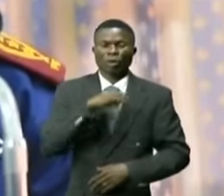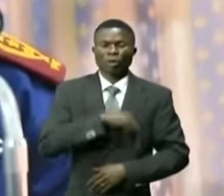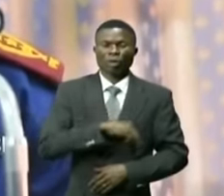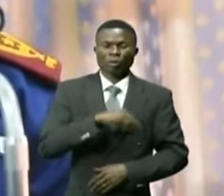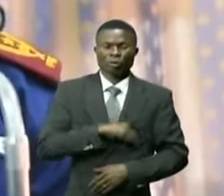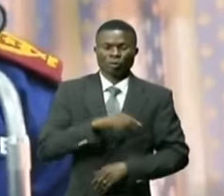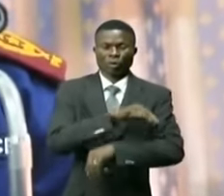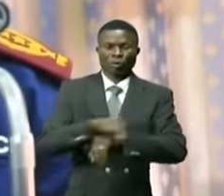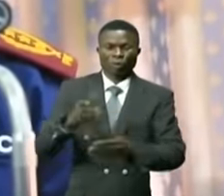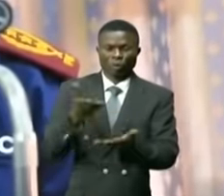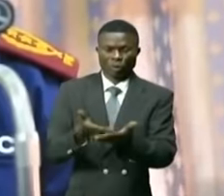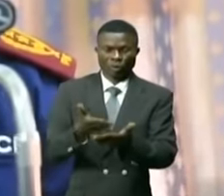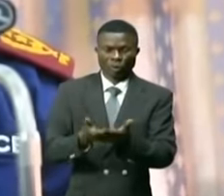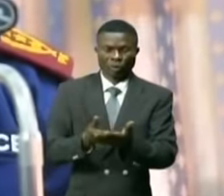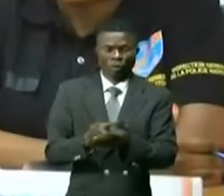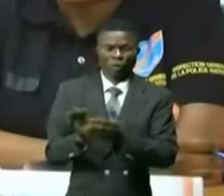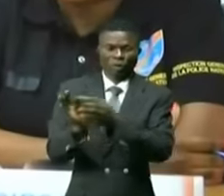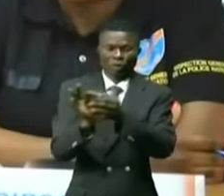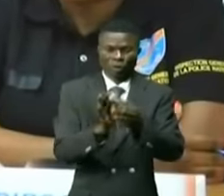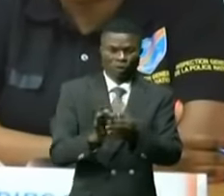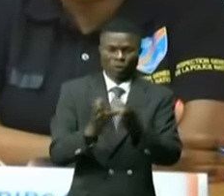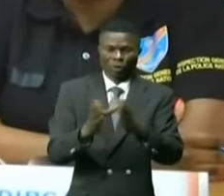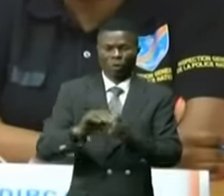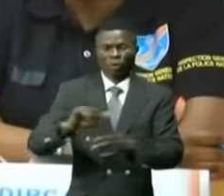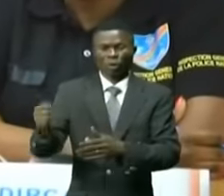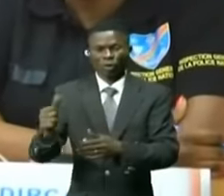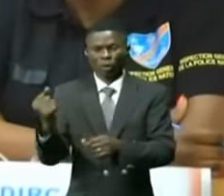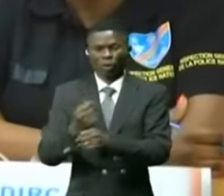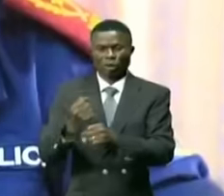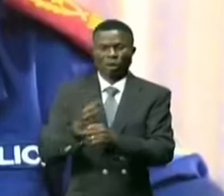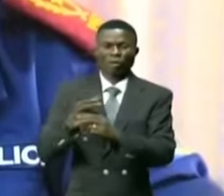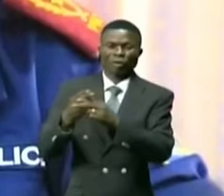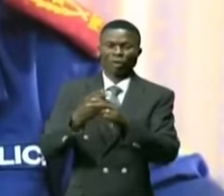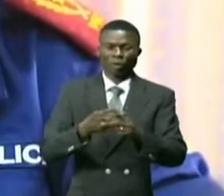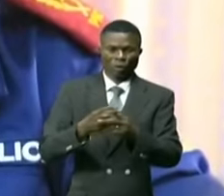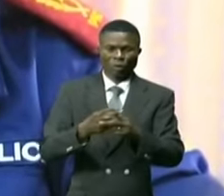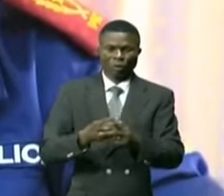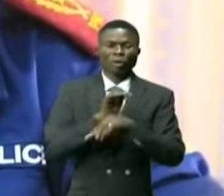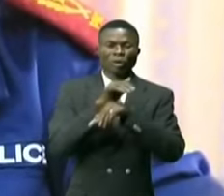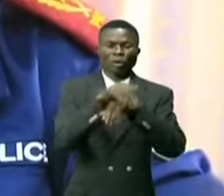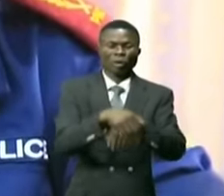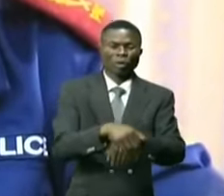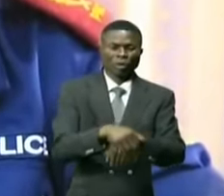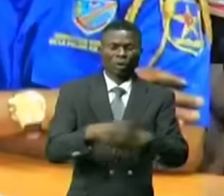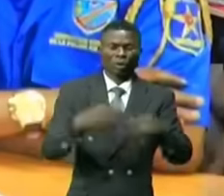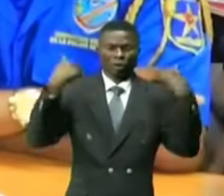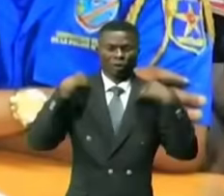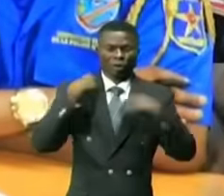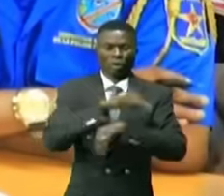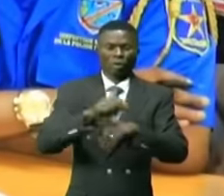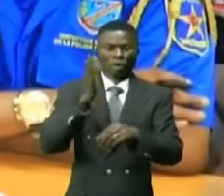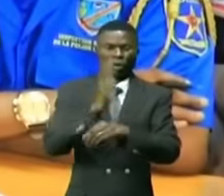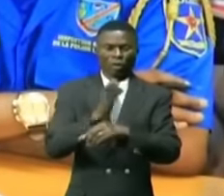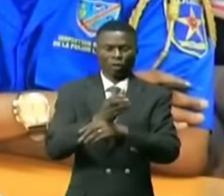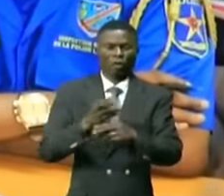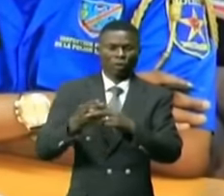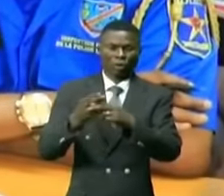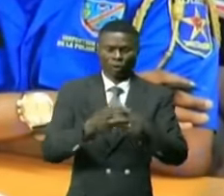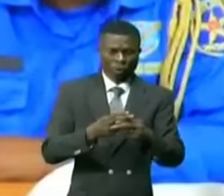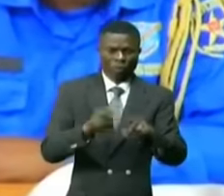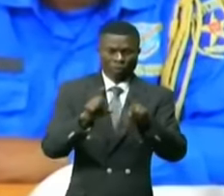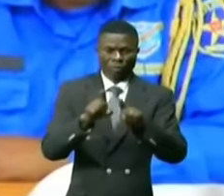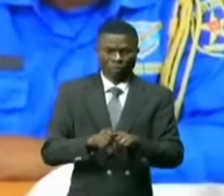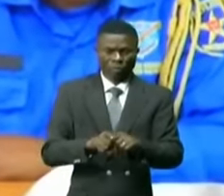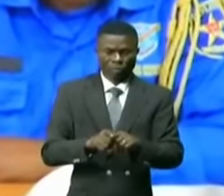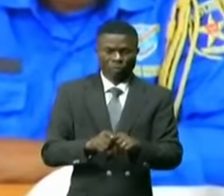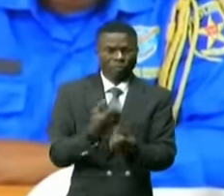cette institution, la collaboration avec d'autres services de sécurité, la participation des chefs d'antenne nos conseils de sécurité ainsi